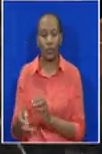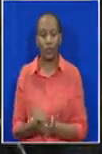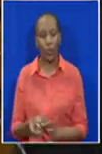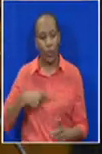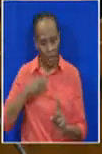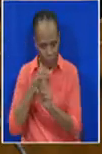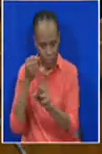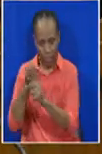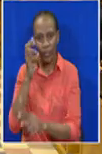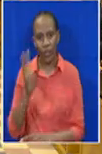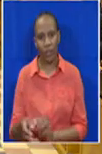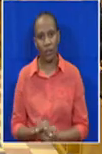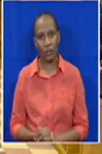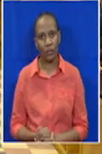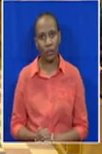Dank u wel.